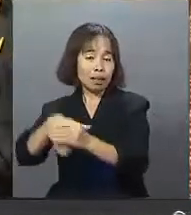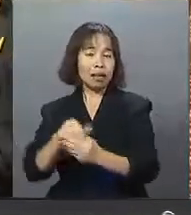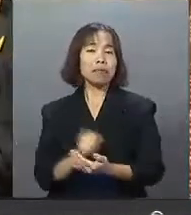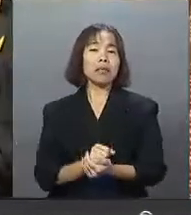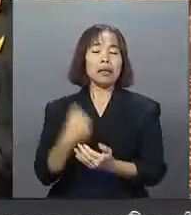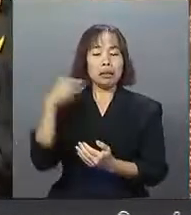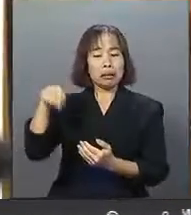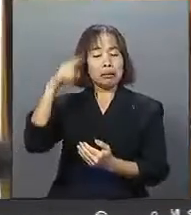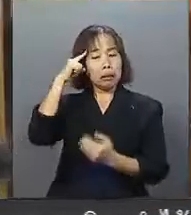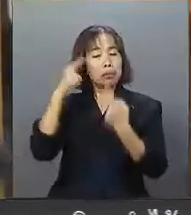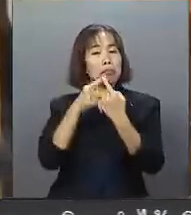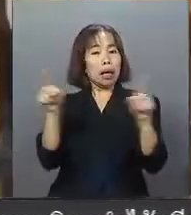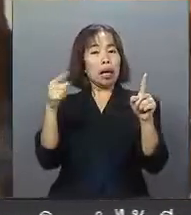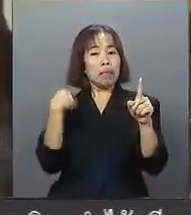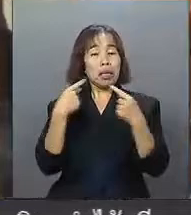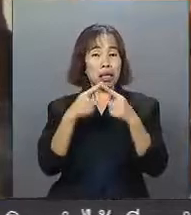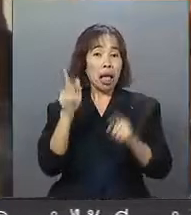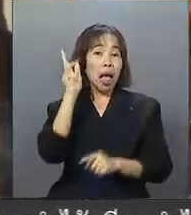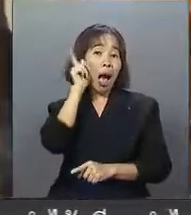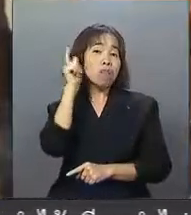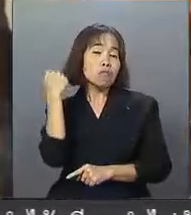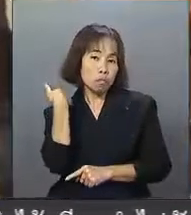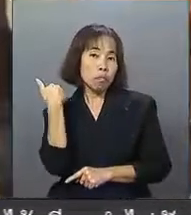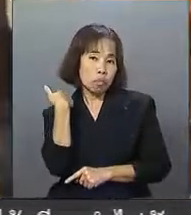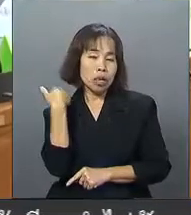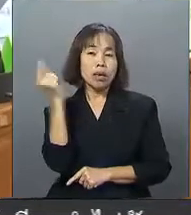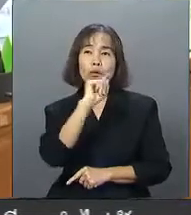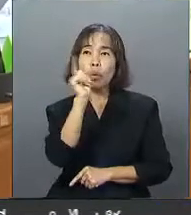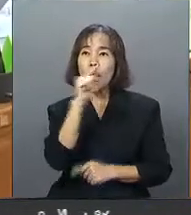ต่างแล้วยังมีข่าวเรื่องของการครอบงำและเลือกข้